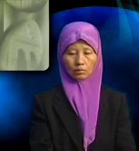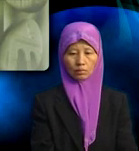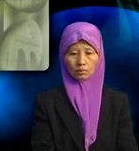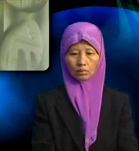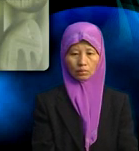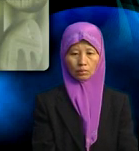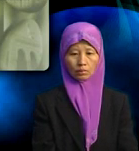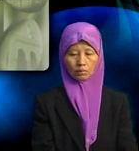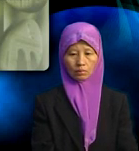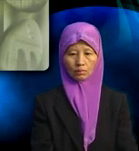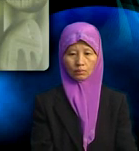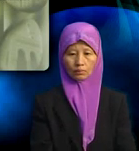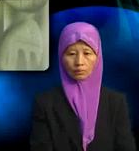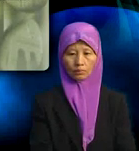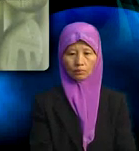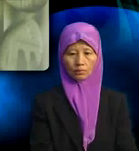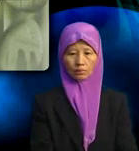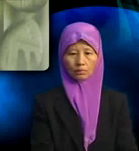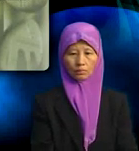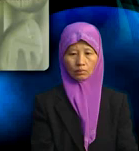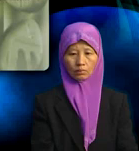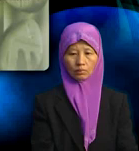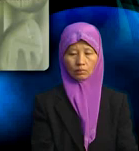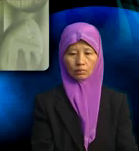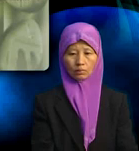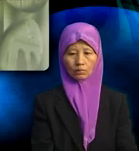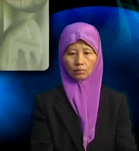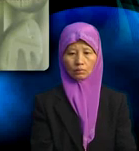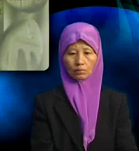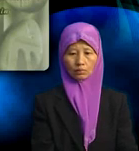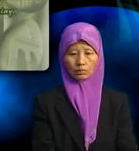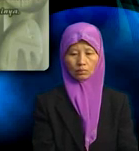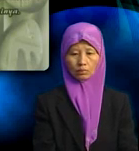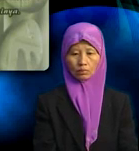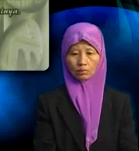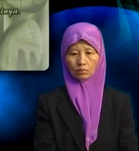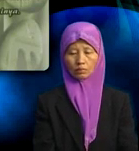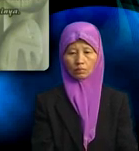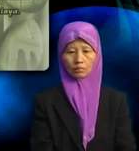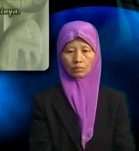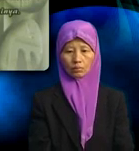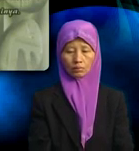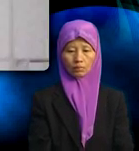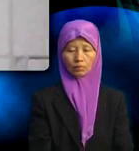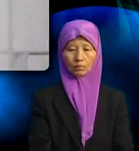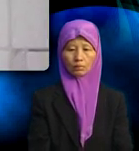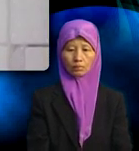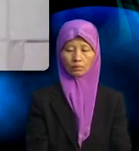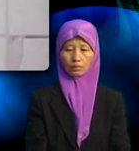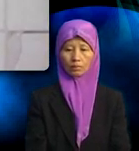menggunakan makanan seperti roti, kuih dan sebagainya.